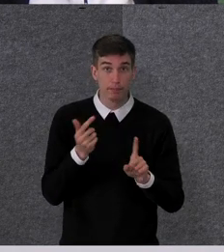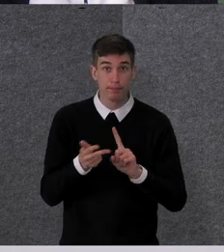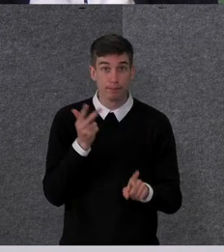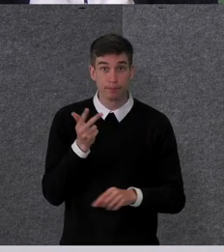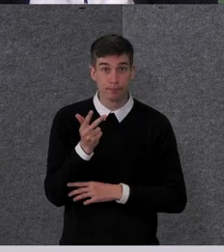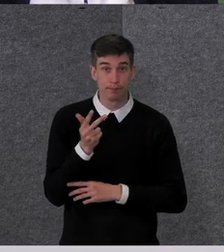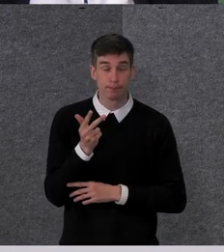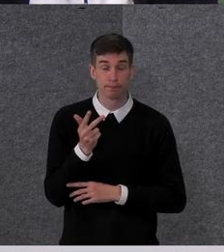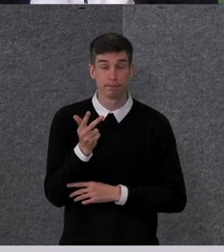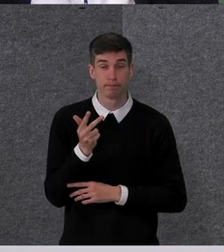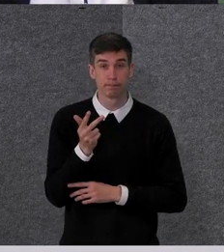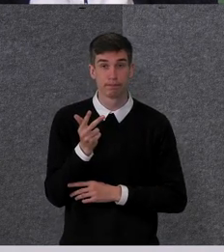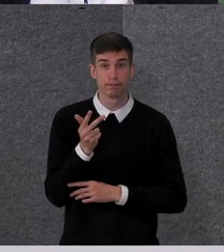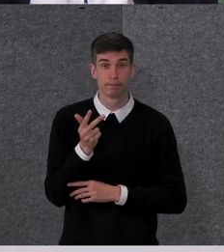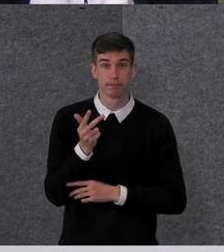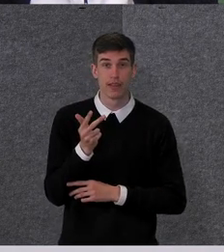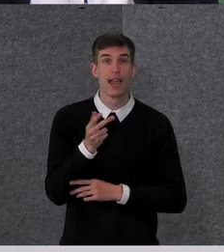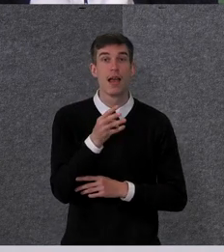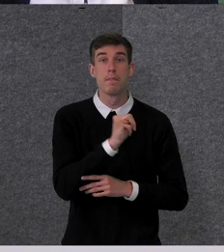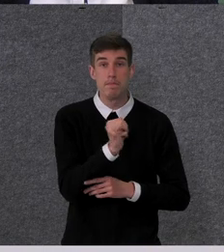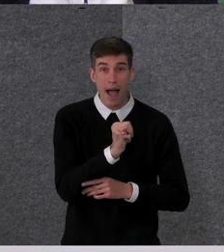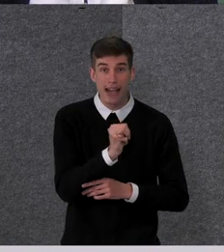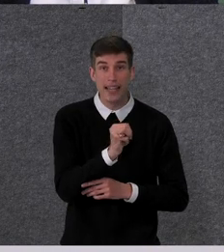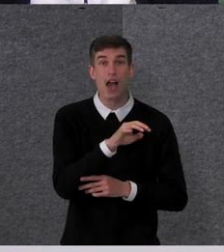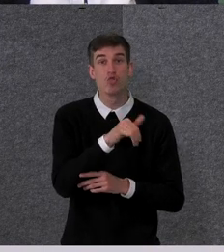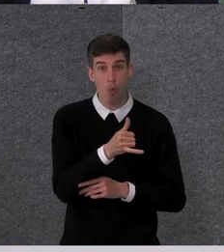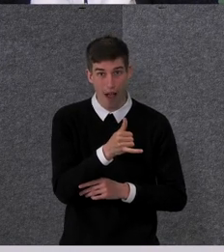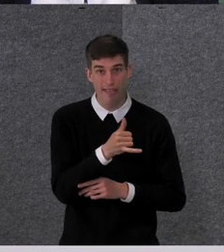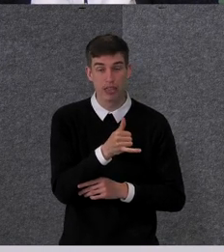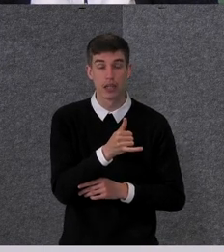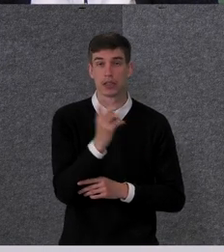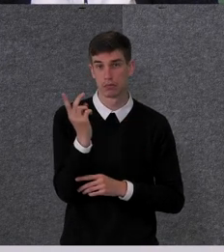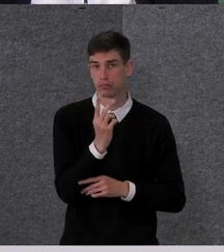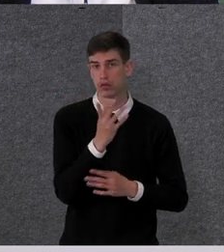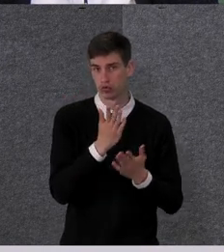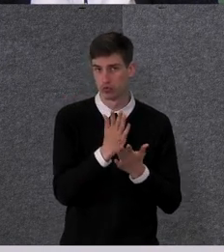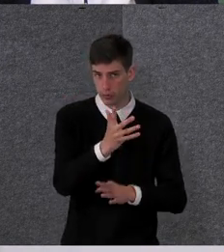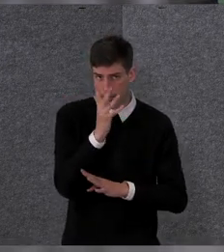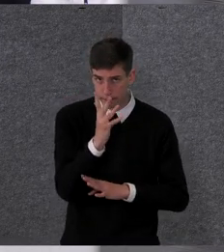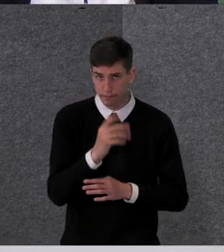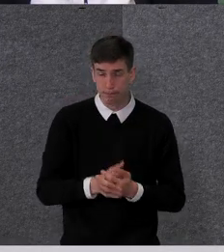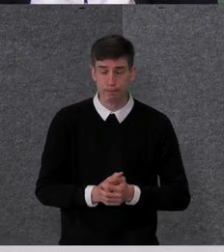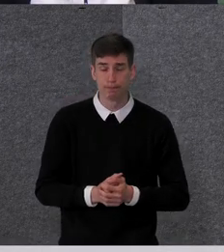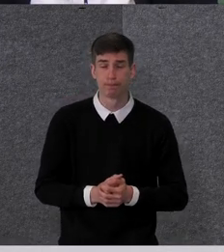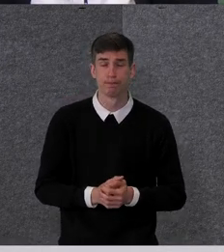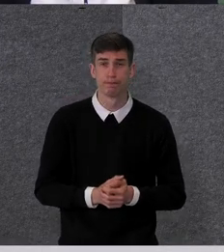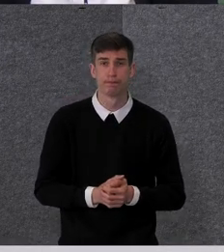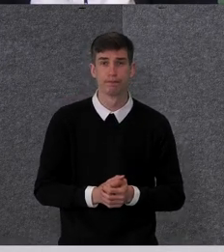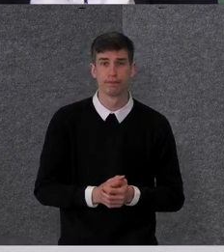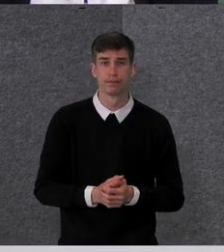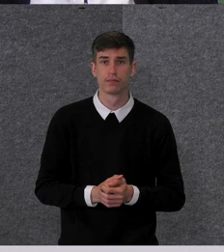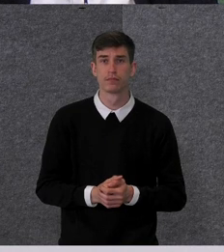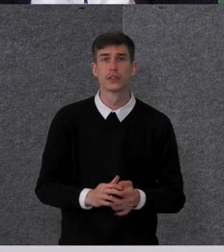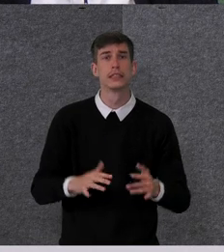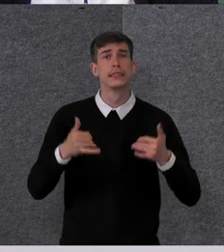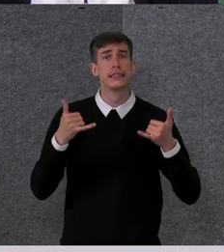sowie digital auch schon bereits vorgestellt, Maria und Johannes. Damit können wir jetzt auch einsteigen in